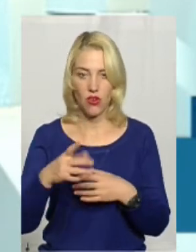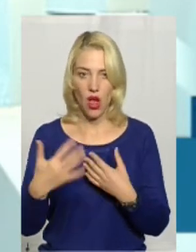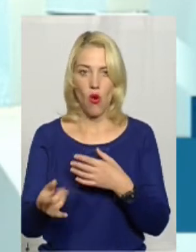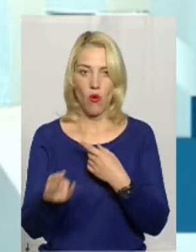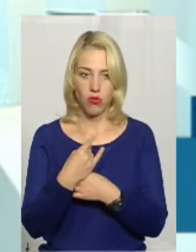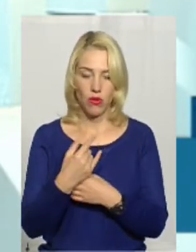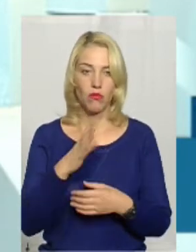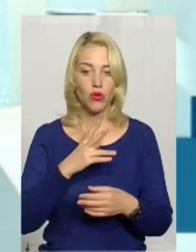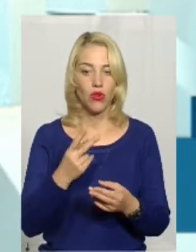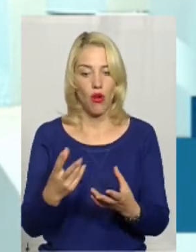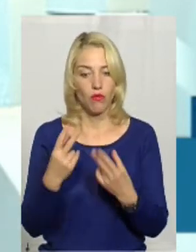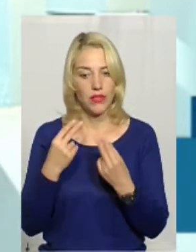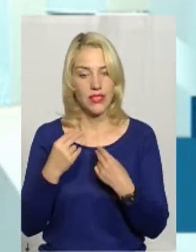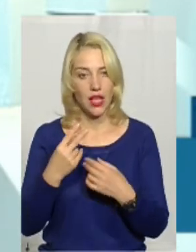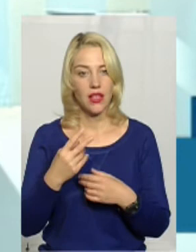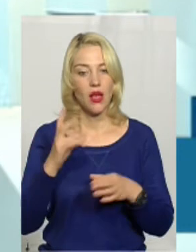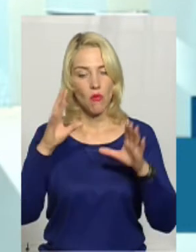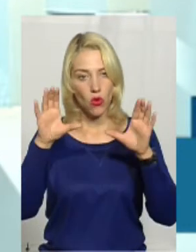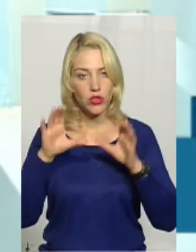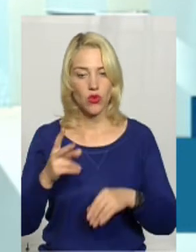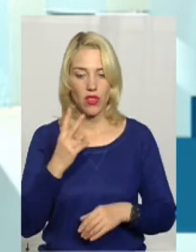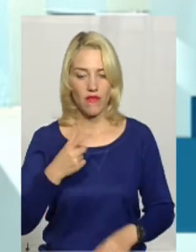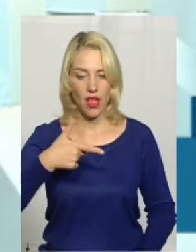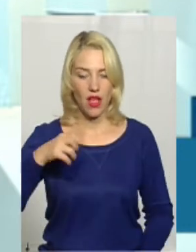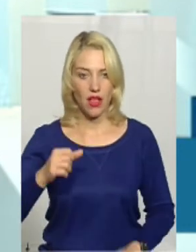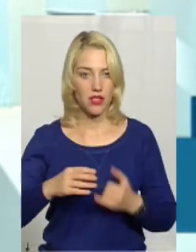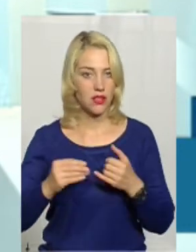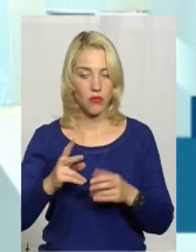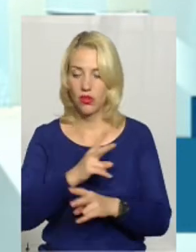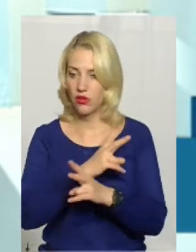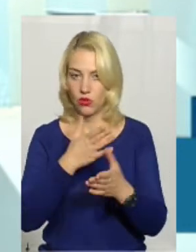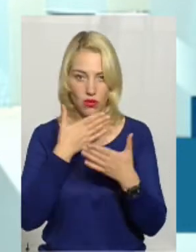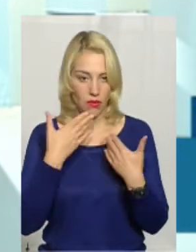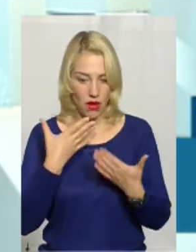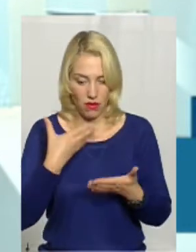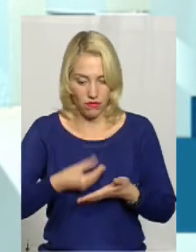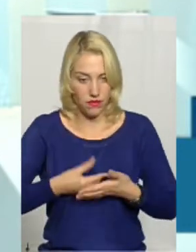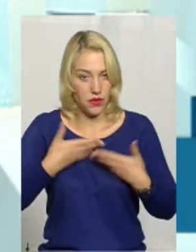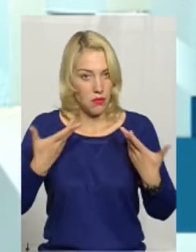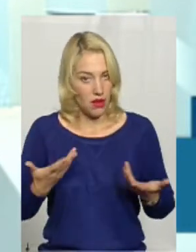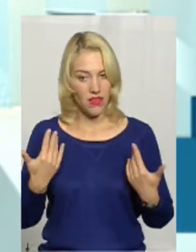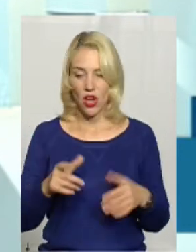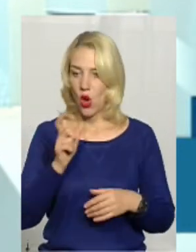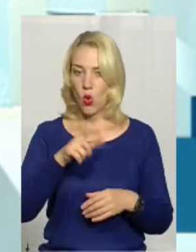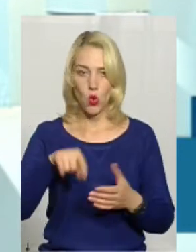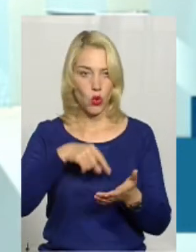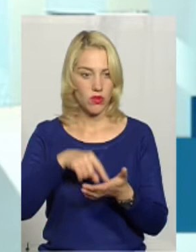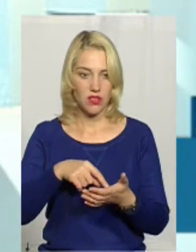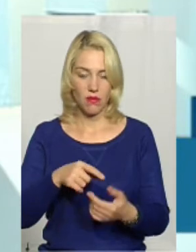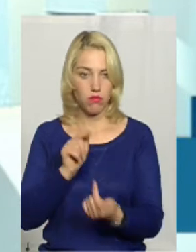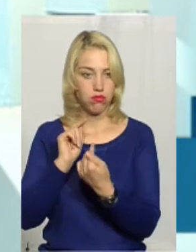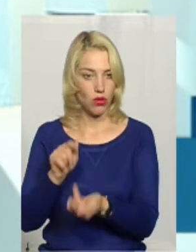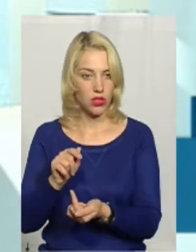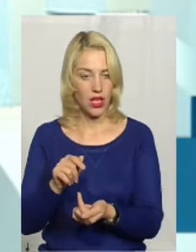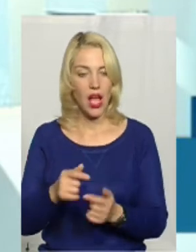обдурили, бо обіцяних 2 гектара землі по Конституції вони так і не отримали, до сих пір ніхто не має. Тобто вони вже проти. Ну і в селі, вибачайте, люди